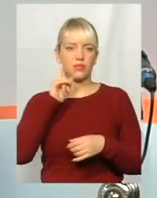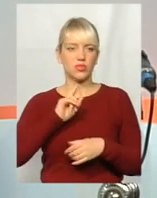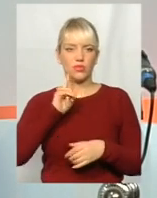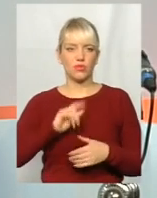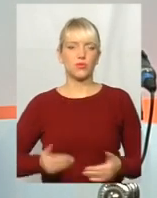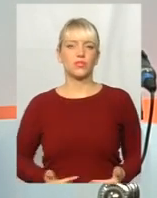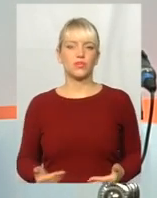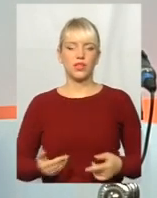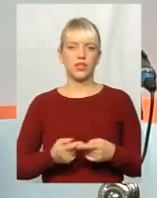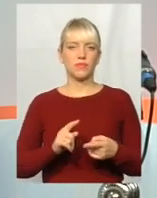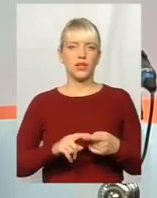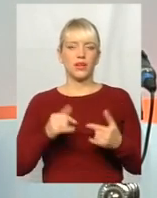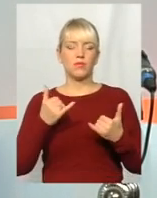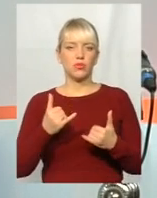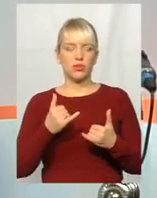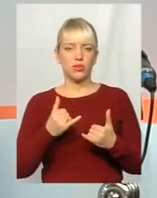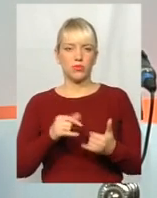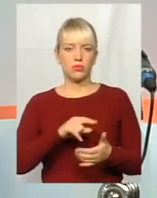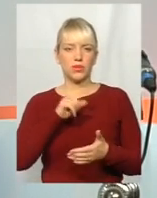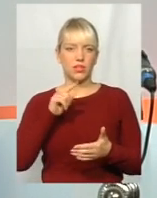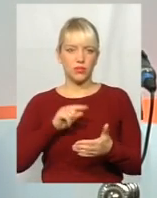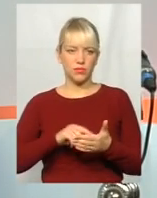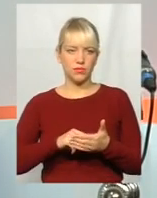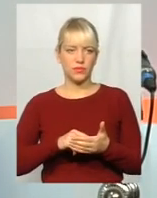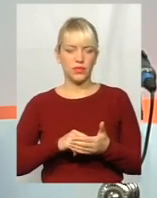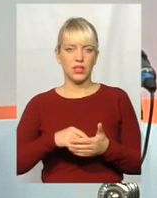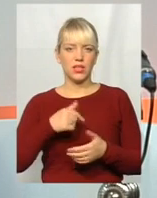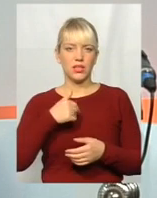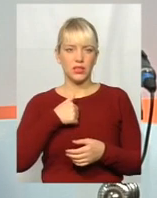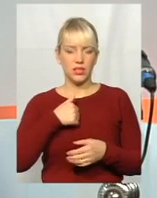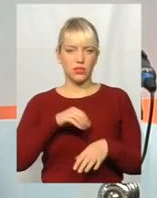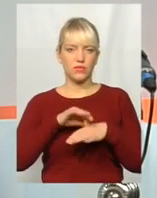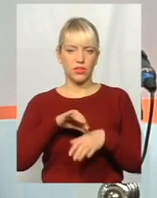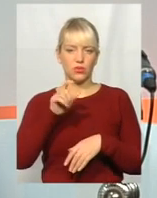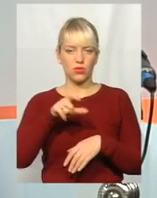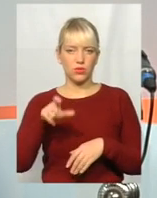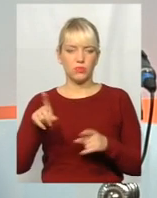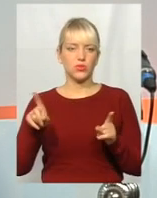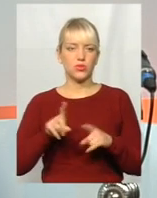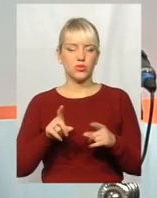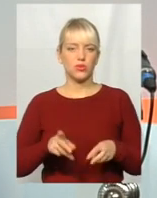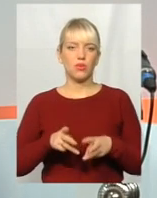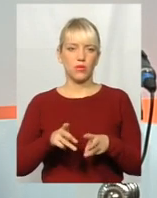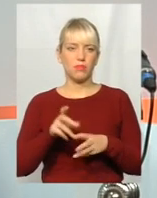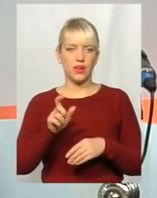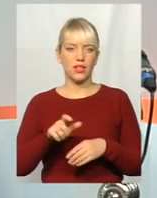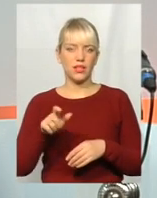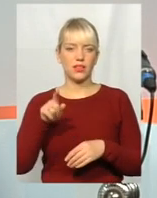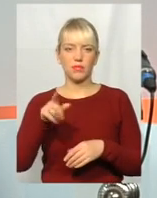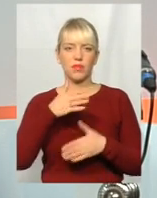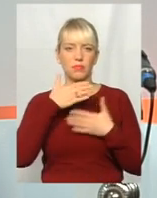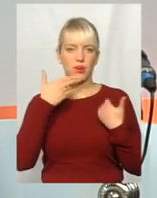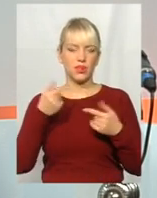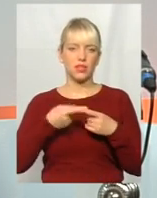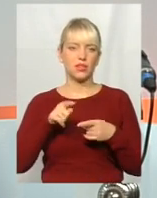вони сплачують за отоплення? По даному, я доведу людям, що опалення там немає.